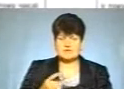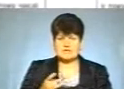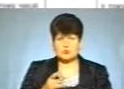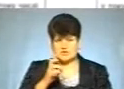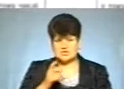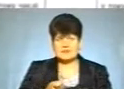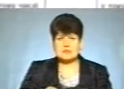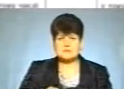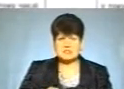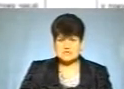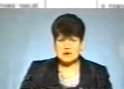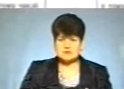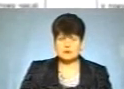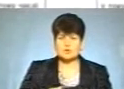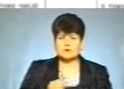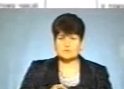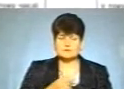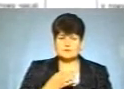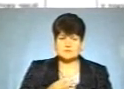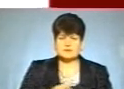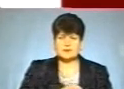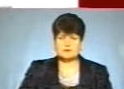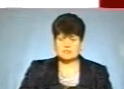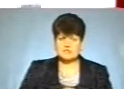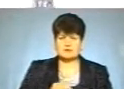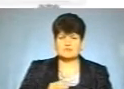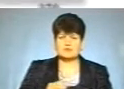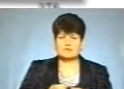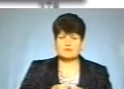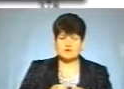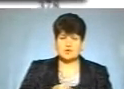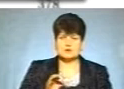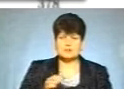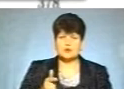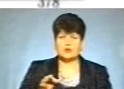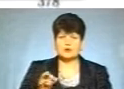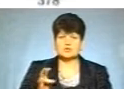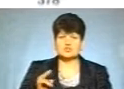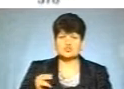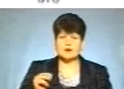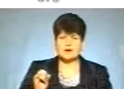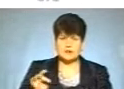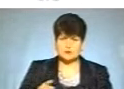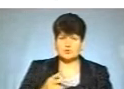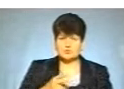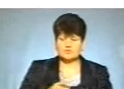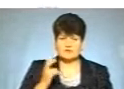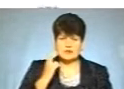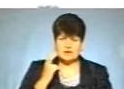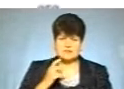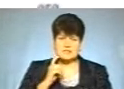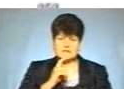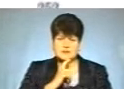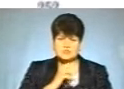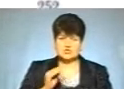державних адміністраціях. Його прилюдив депутат від фракції «Європейська солідарність» Олексій Гончаренко. І тут ми можемо бачити, що, власне, в Київській, Вінницькій